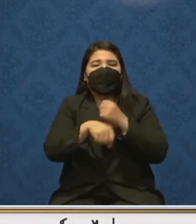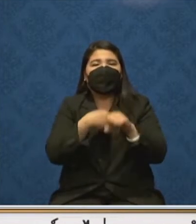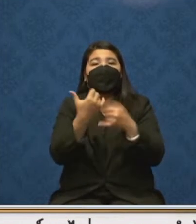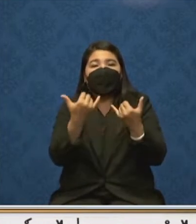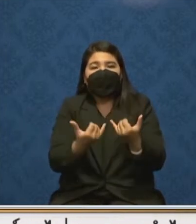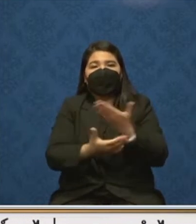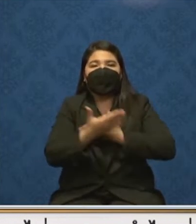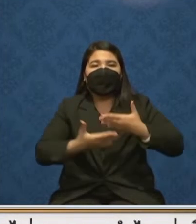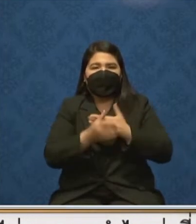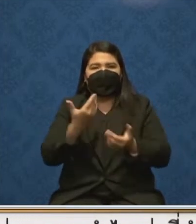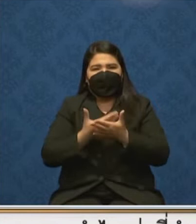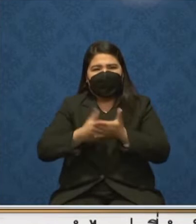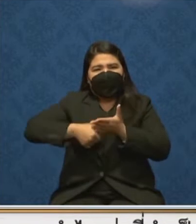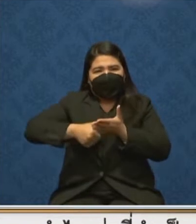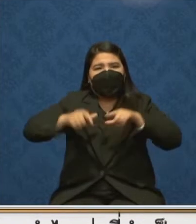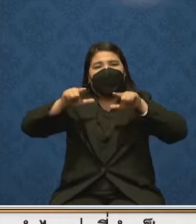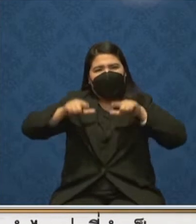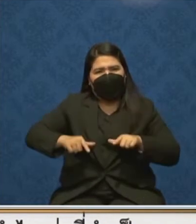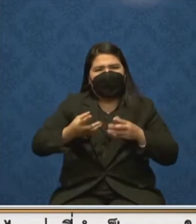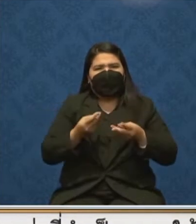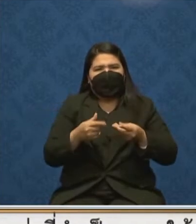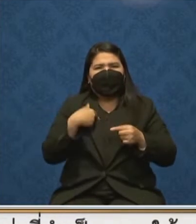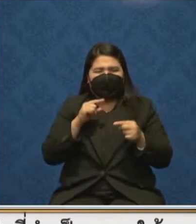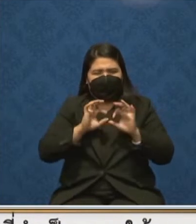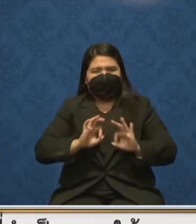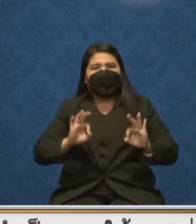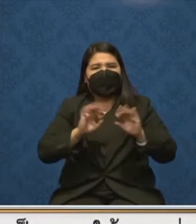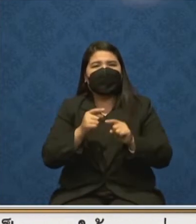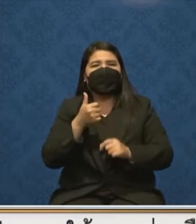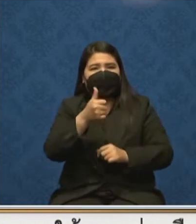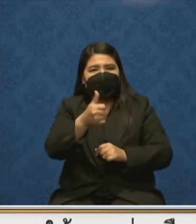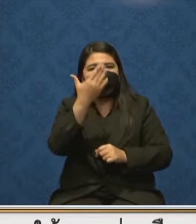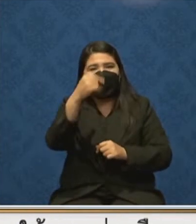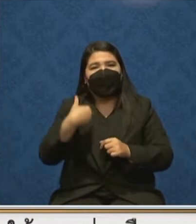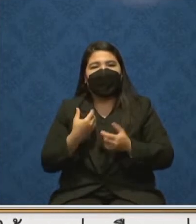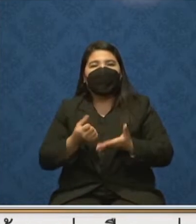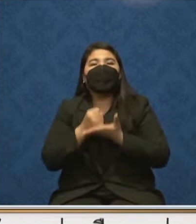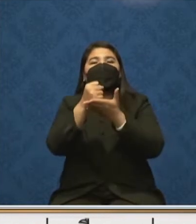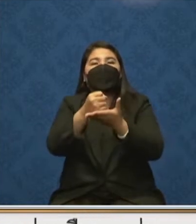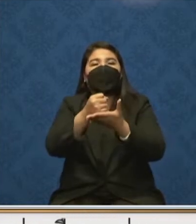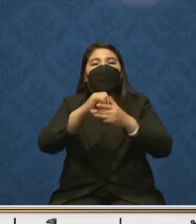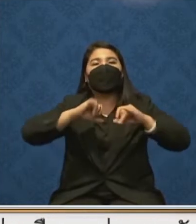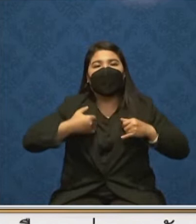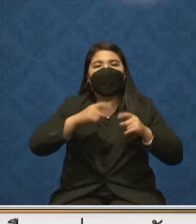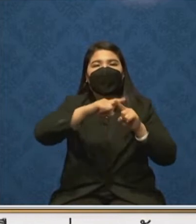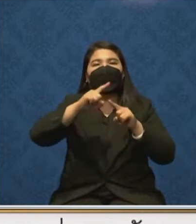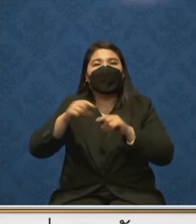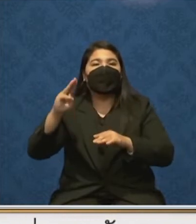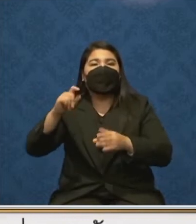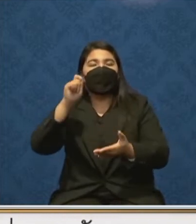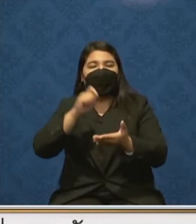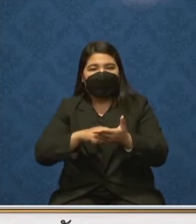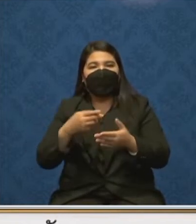ชวยรษทสัญาด้วย